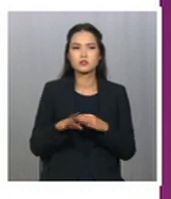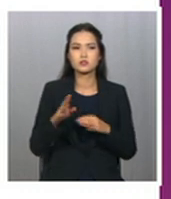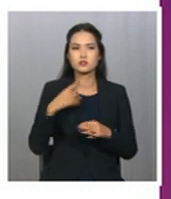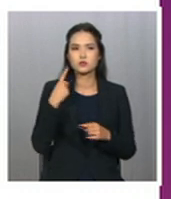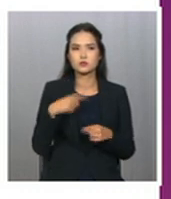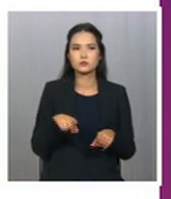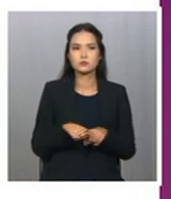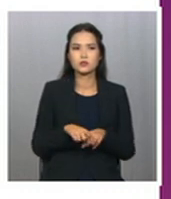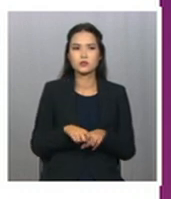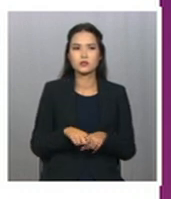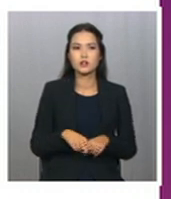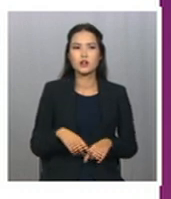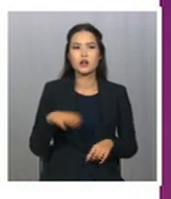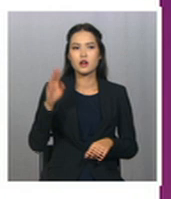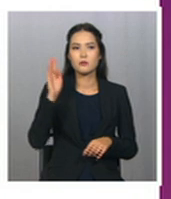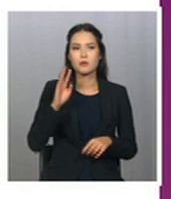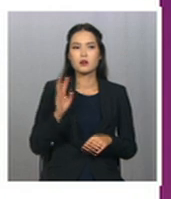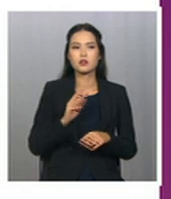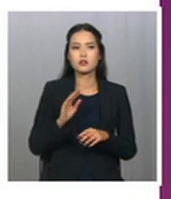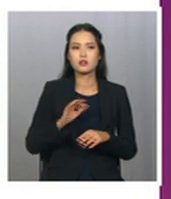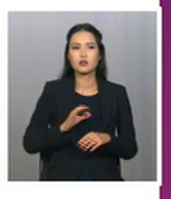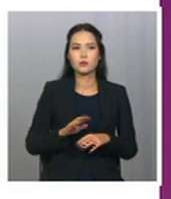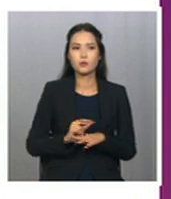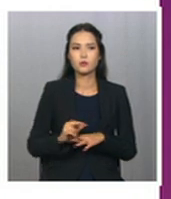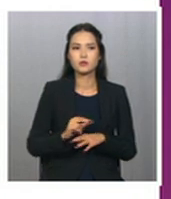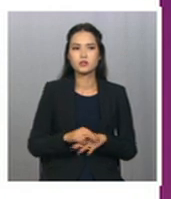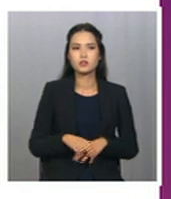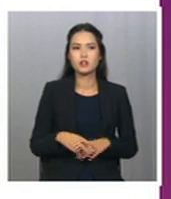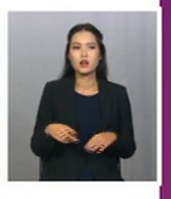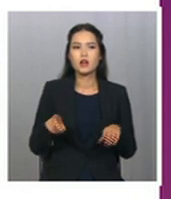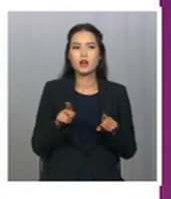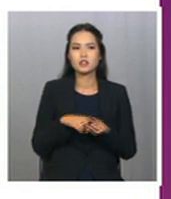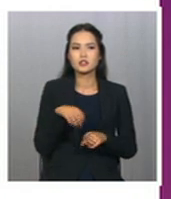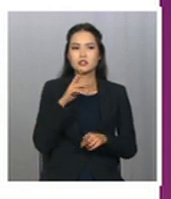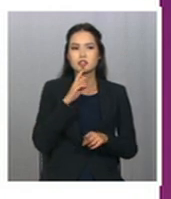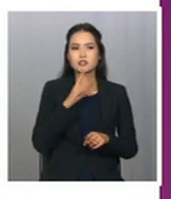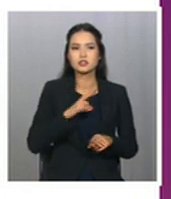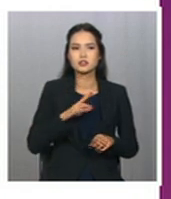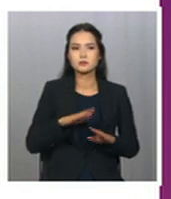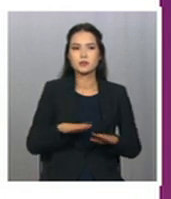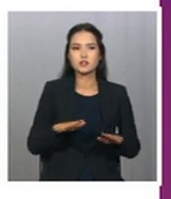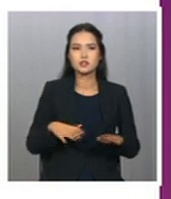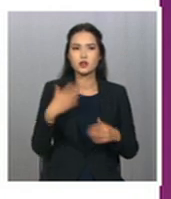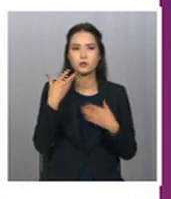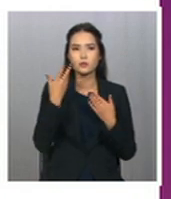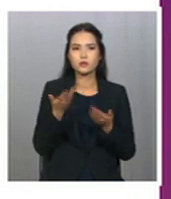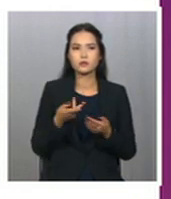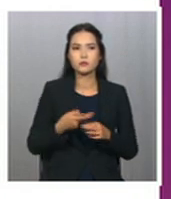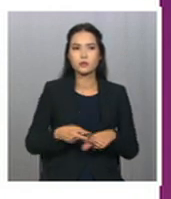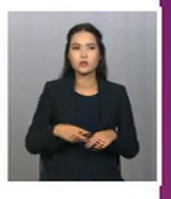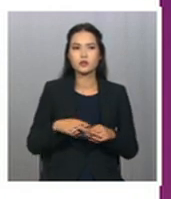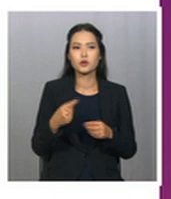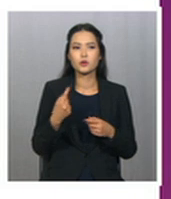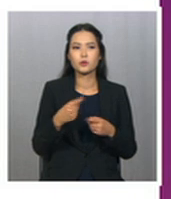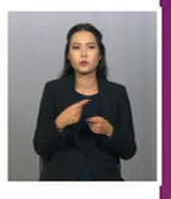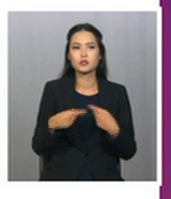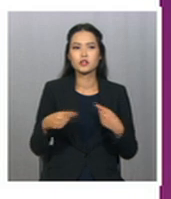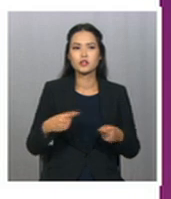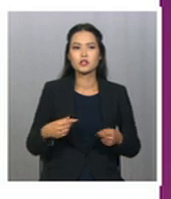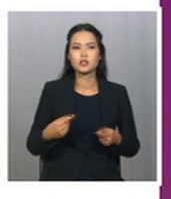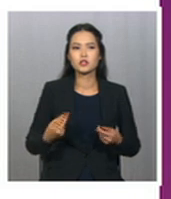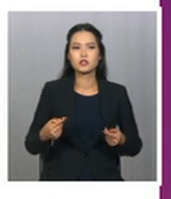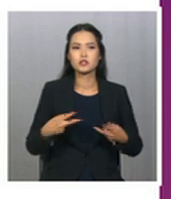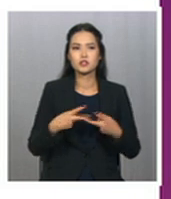көрінеді. Бала оқытады. Әсіресе қыз балаларды оқытып, олардың өзгелермен тең өмір